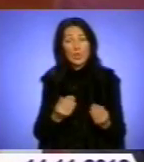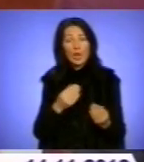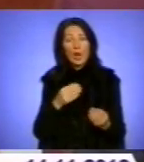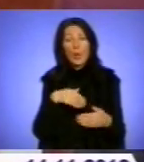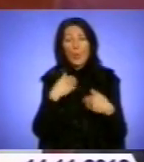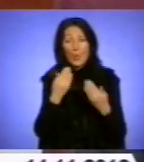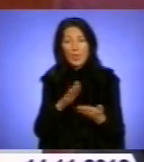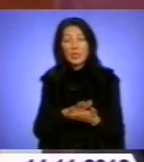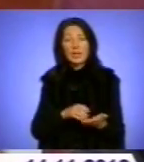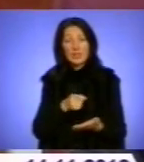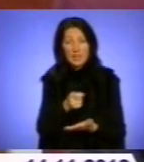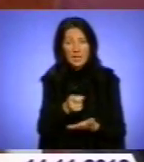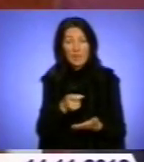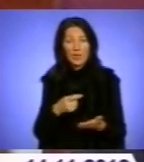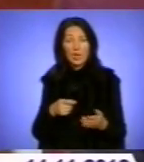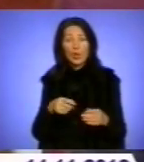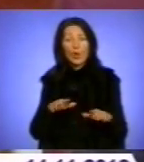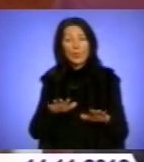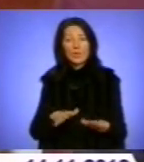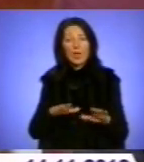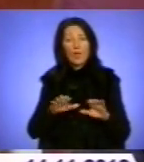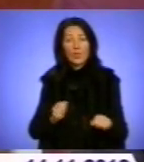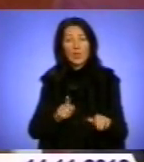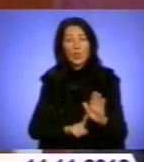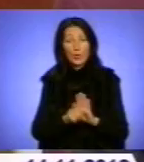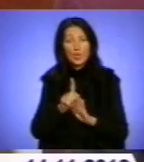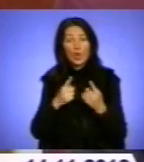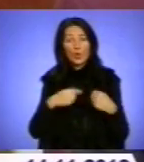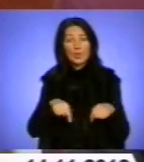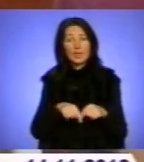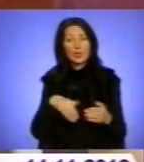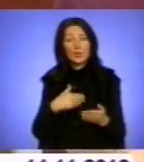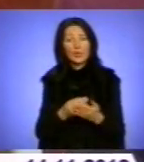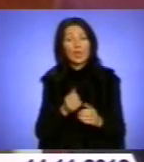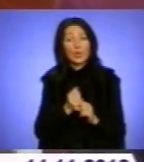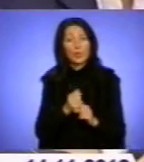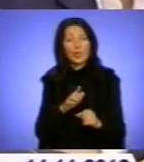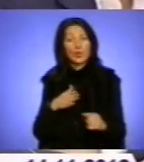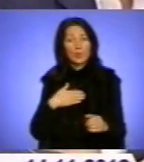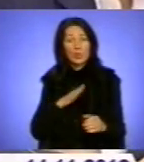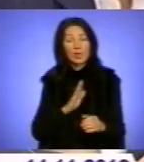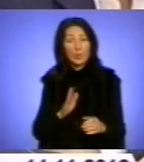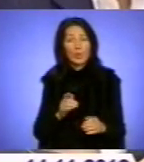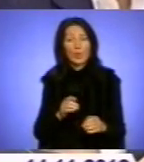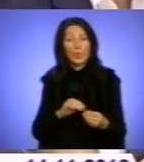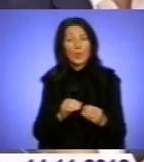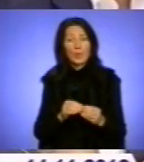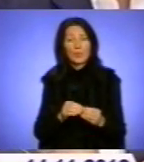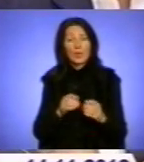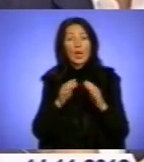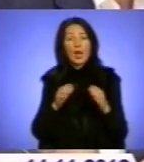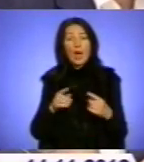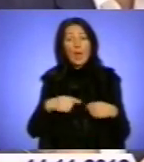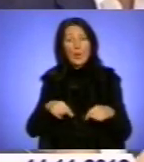відповідні заявки до органів місцевої влади і почали організацію цієї роботи, щоб у нас там не було прогалин. Мережі газетних кіосків, зауважив